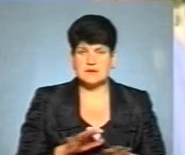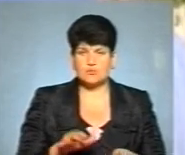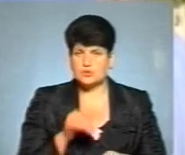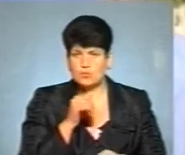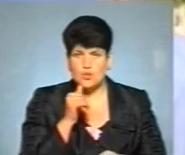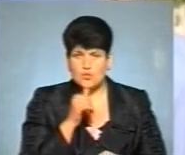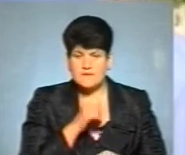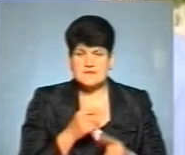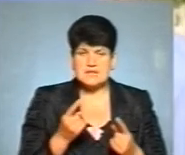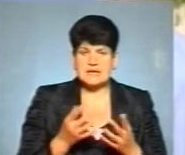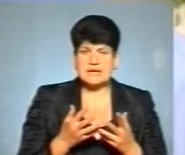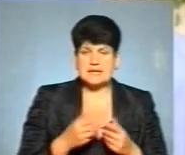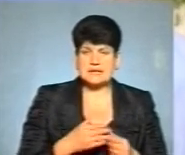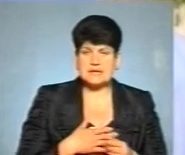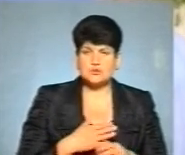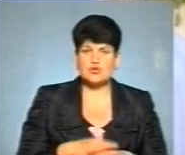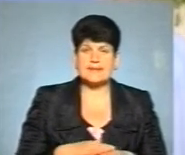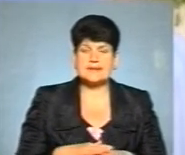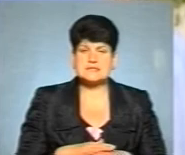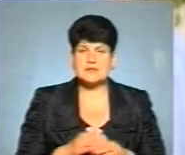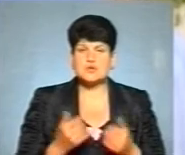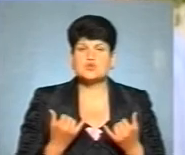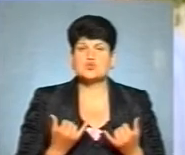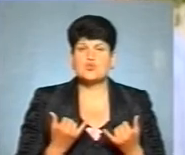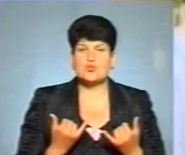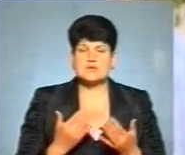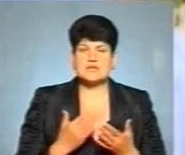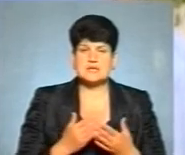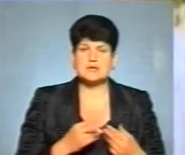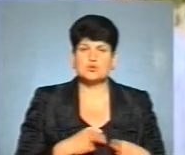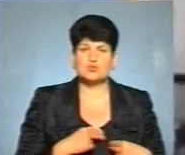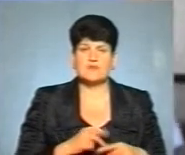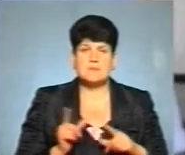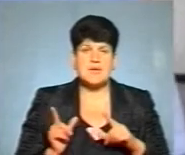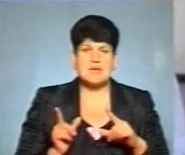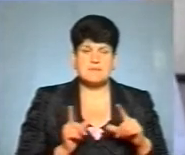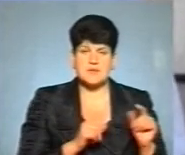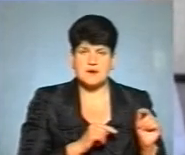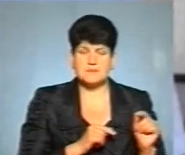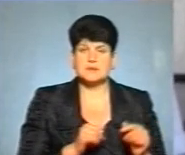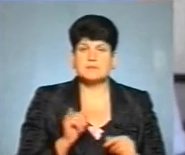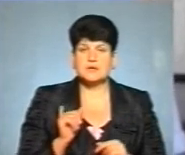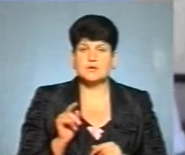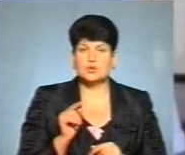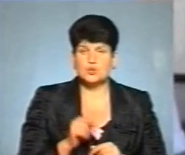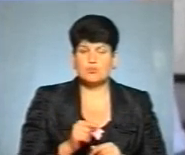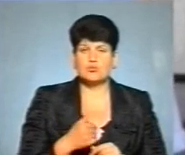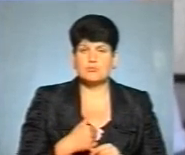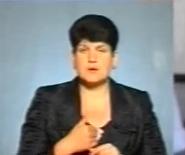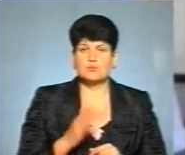лукавити, велика кількість нашого населення сьогодні є трудовими мігрантами, і тому ми